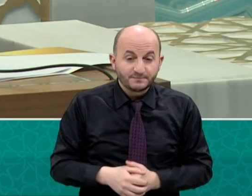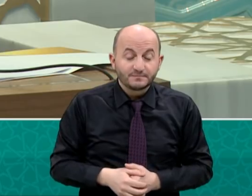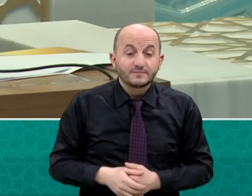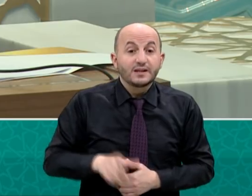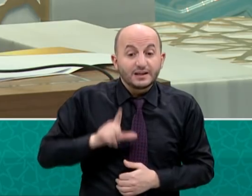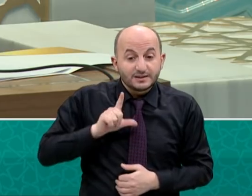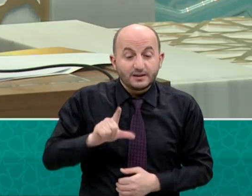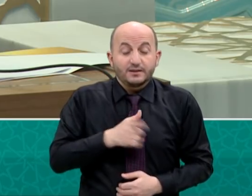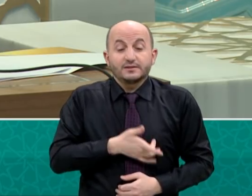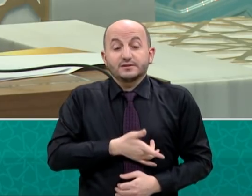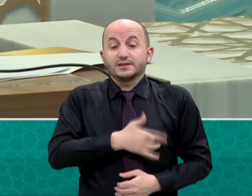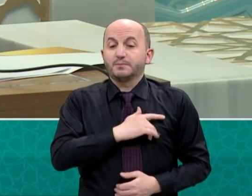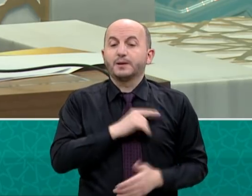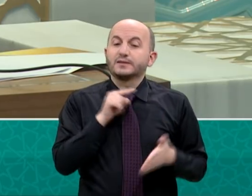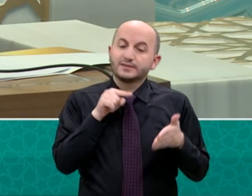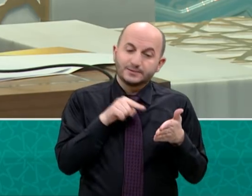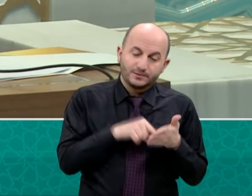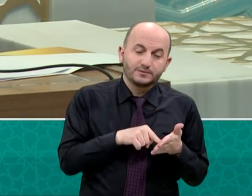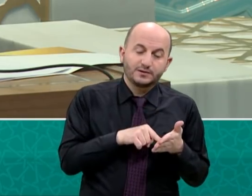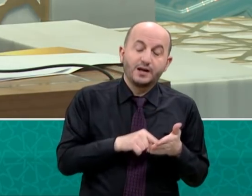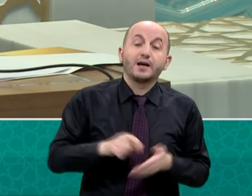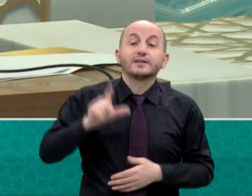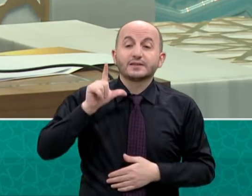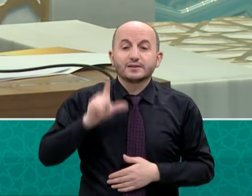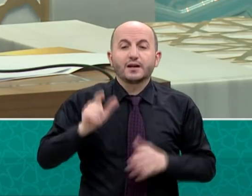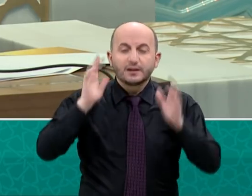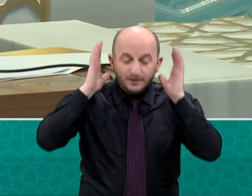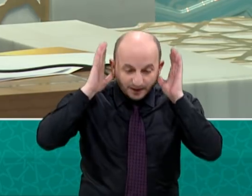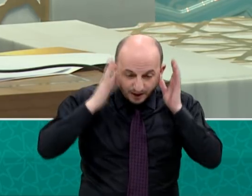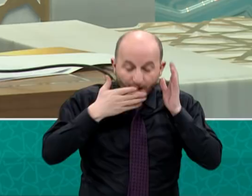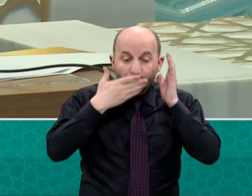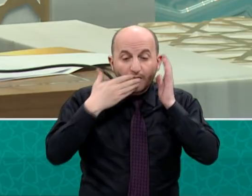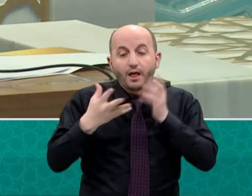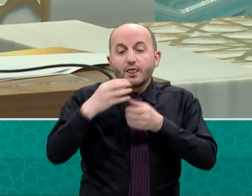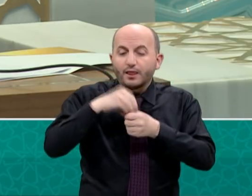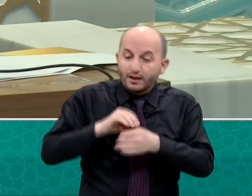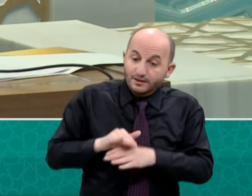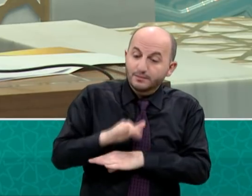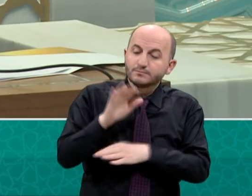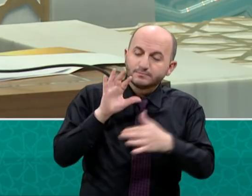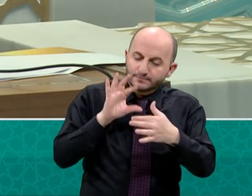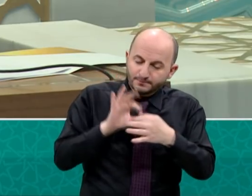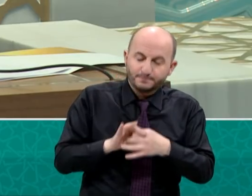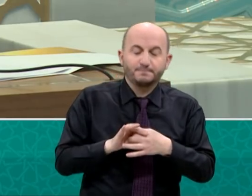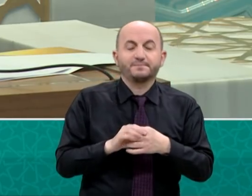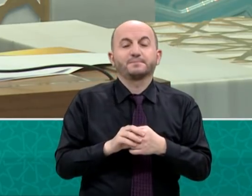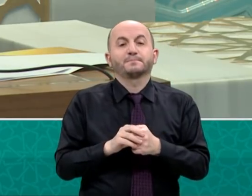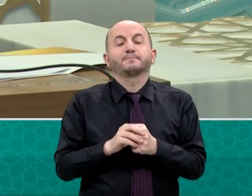gerek imani noktada, gerek ibadet hayatımızla alakalı ve